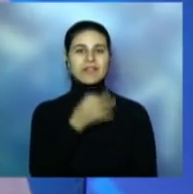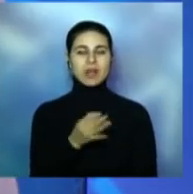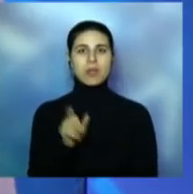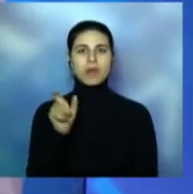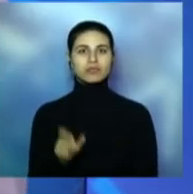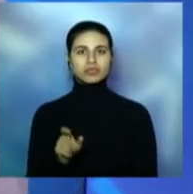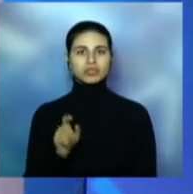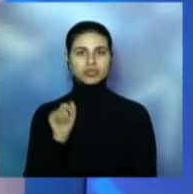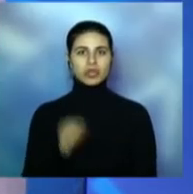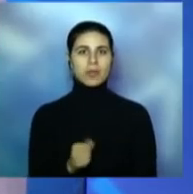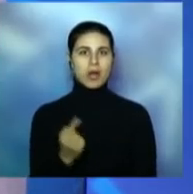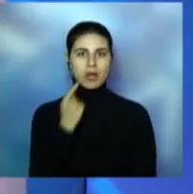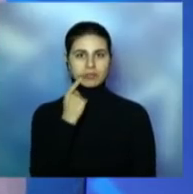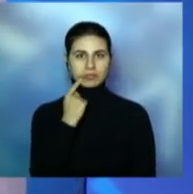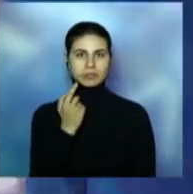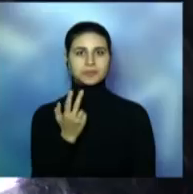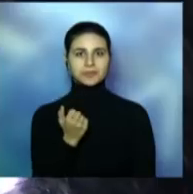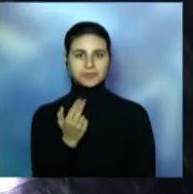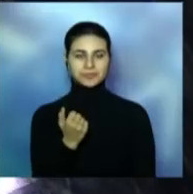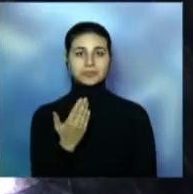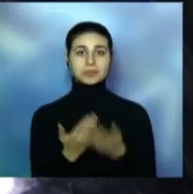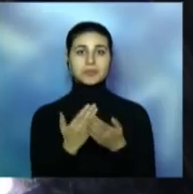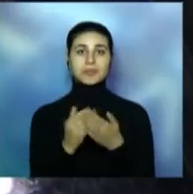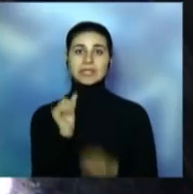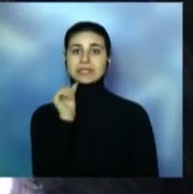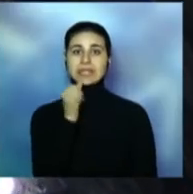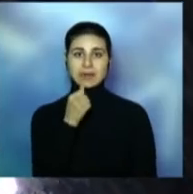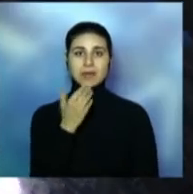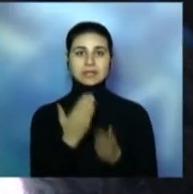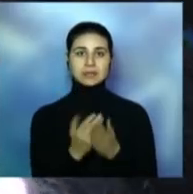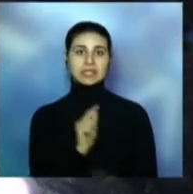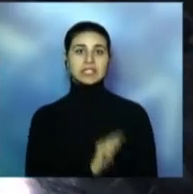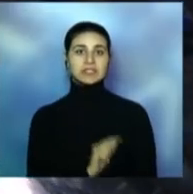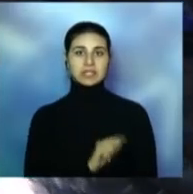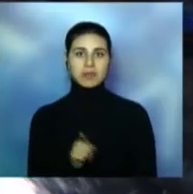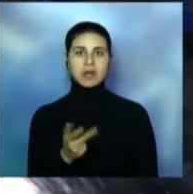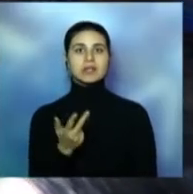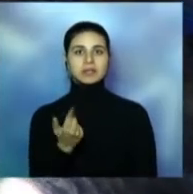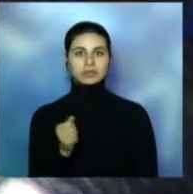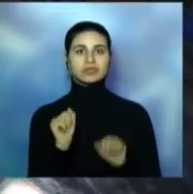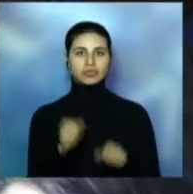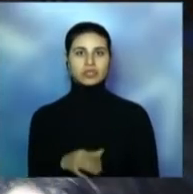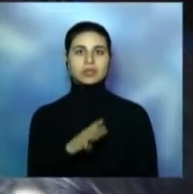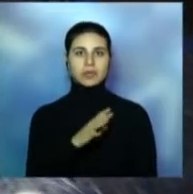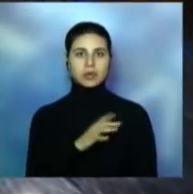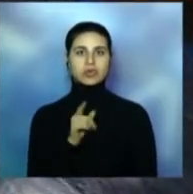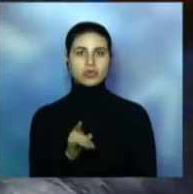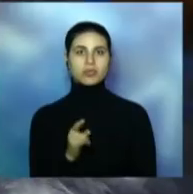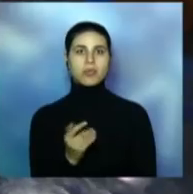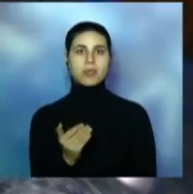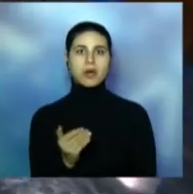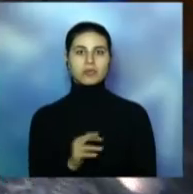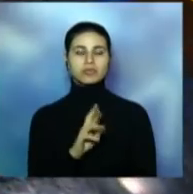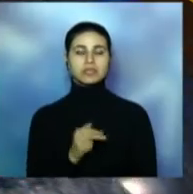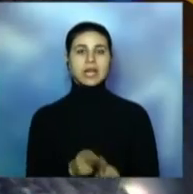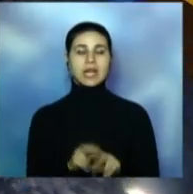და დამაბრკოლებელი ბავშვისათვის. Მაგალითად, სიზარმაცე როგორც თვისება, ეს ნამდვილად შეიძლება ფიქსაცია მოხდეს ბავშვში და